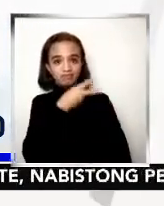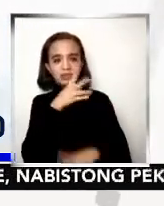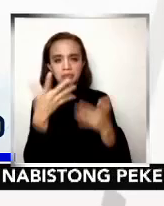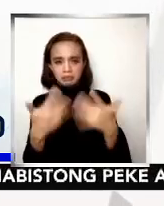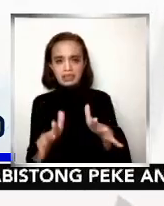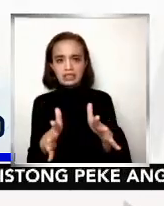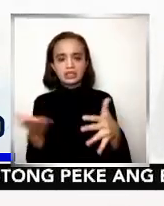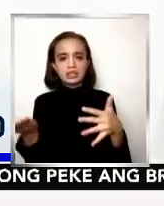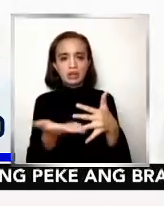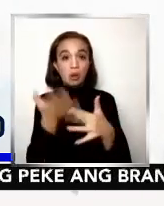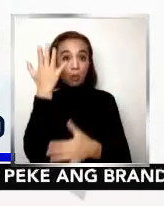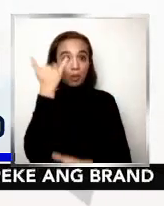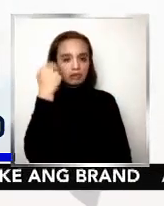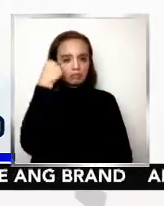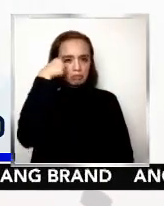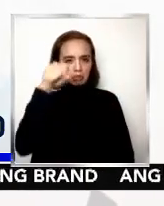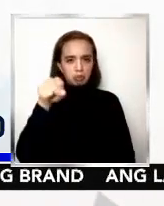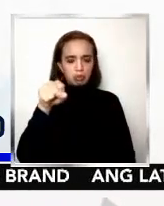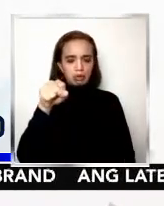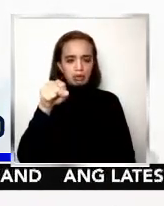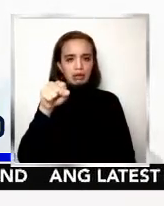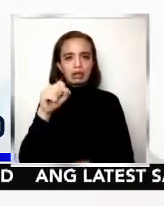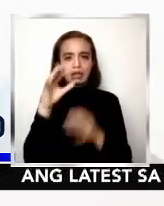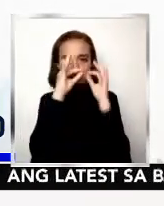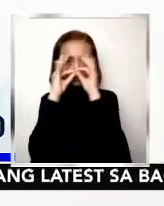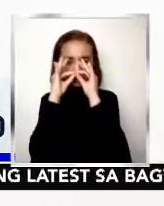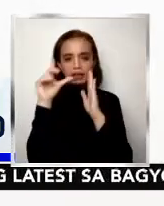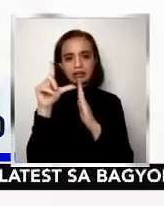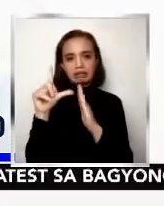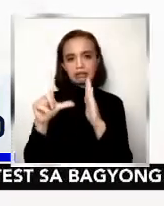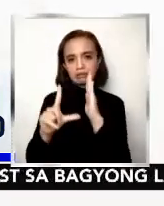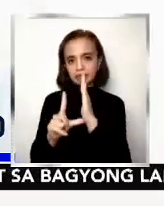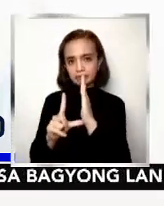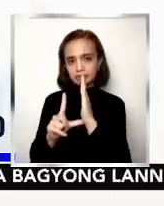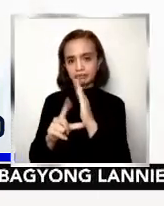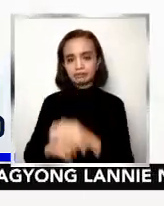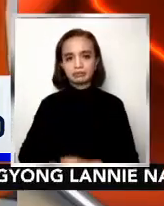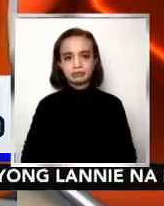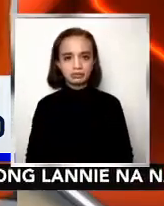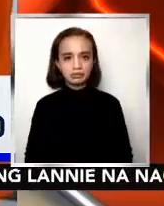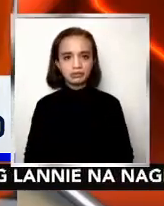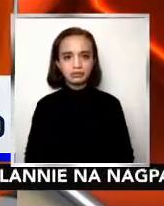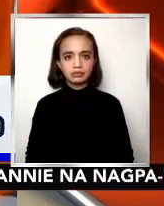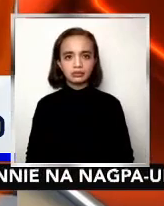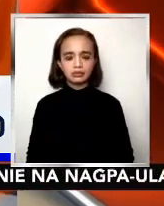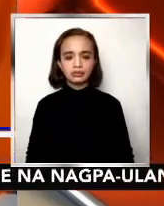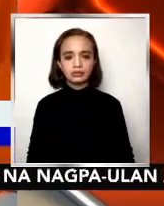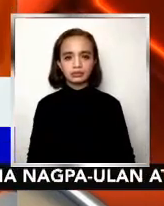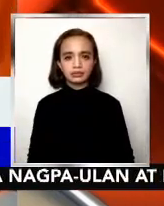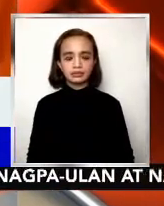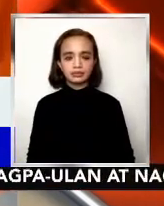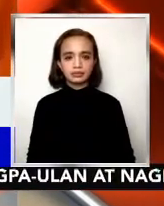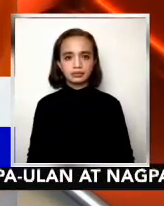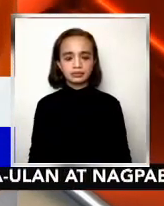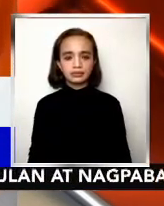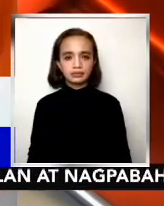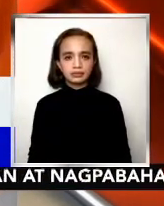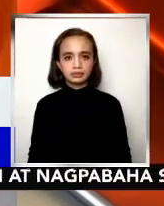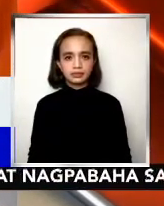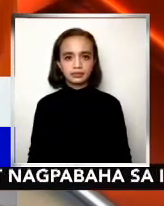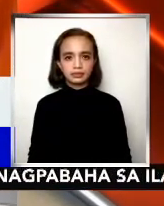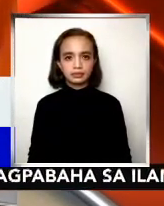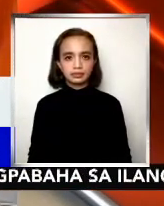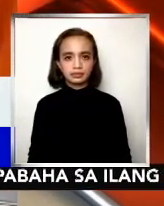RA 9165 o Comprehensive Dangerous Drugs Act of 2002. Isisinabaw ko sa pagkakauli sa akin. Mahirap